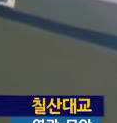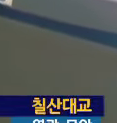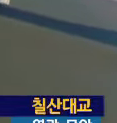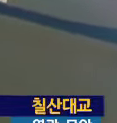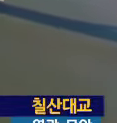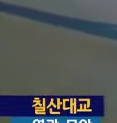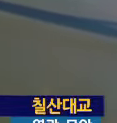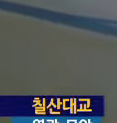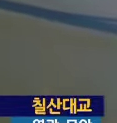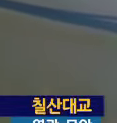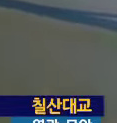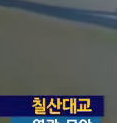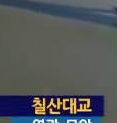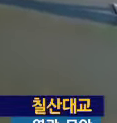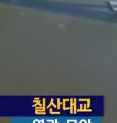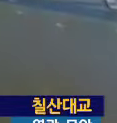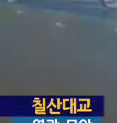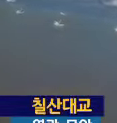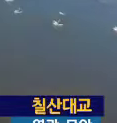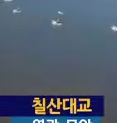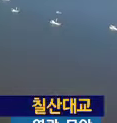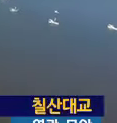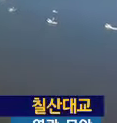으 으